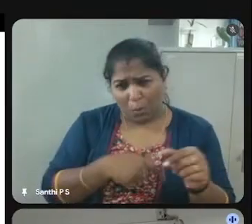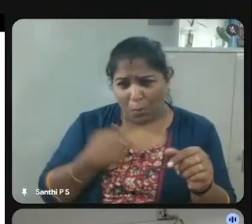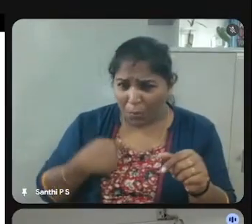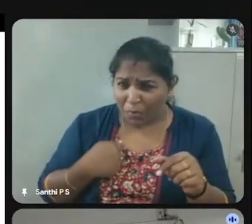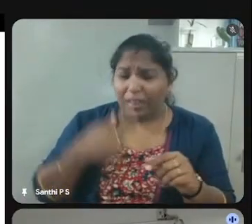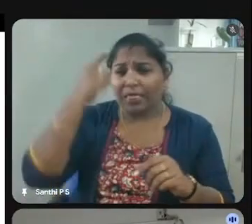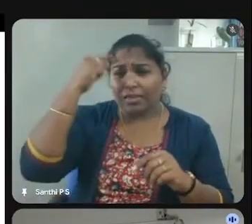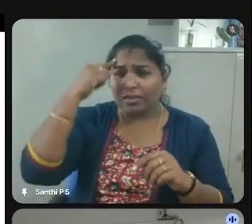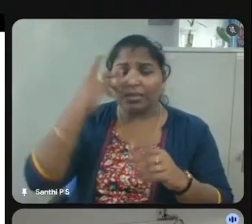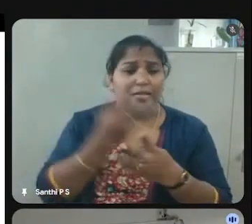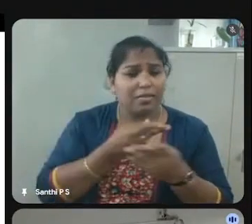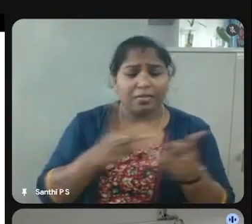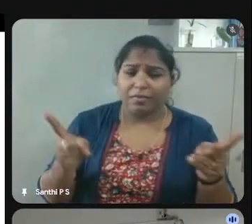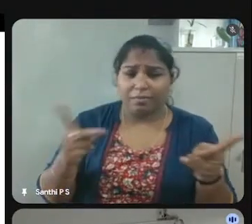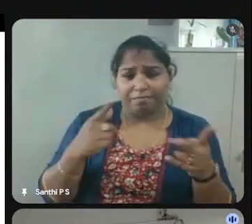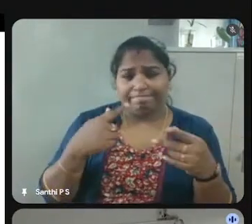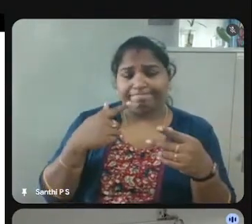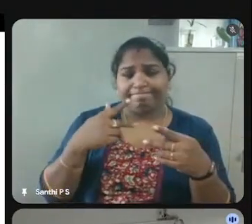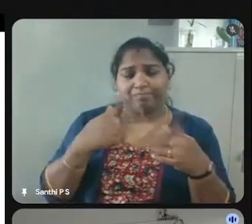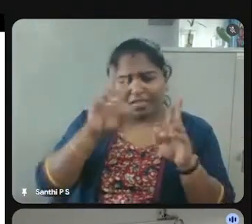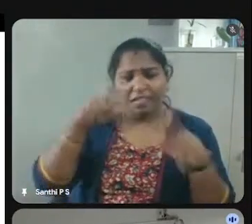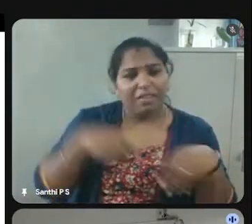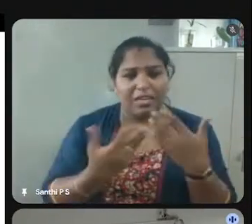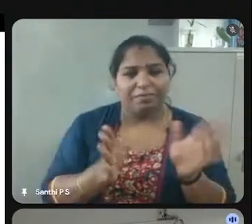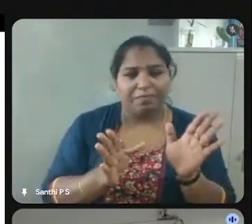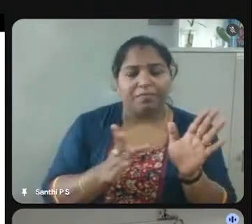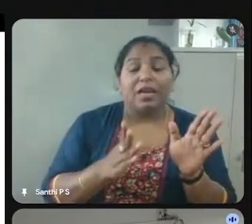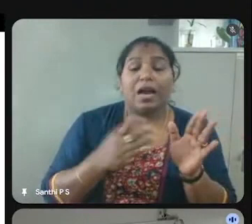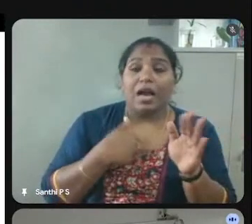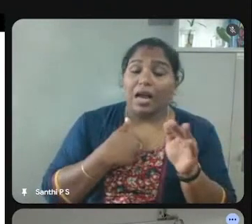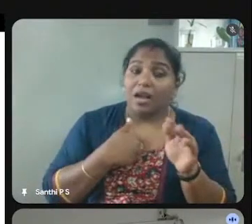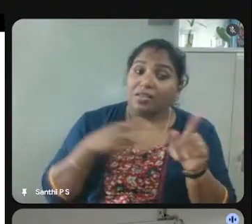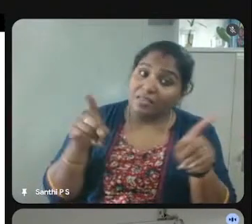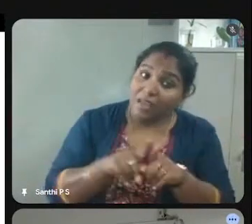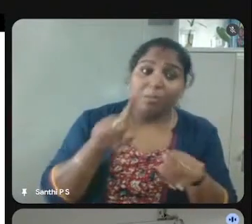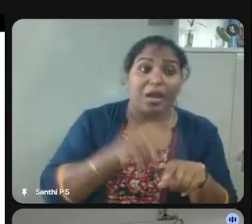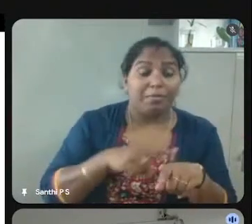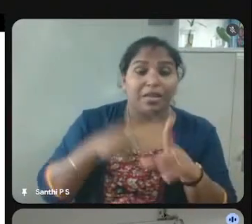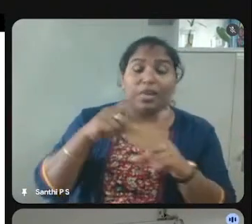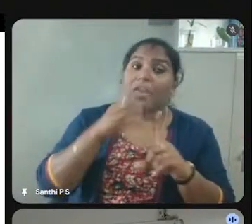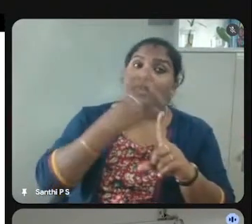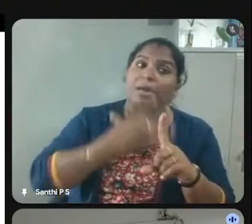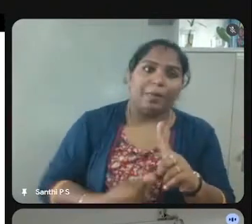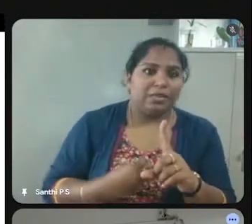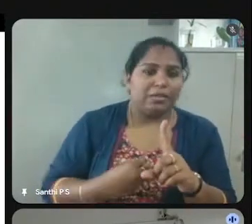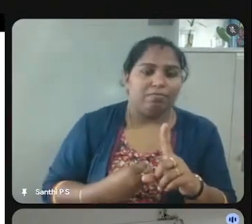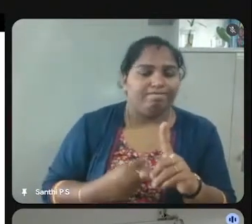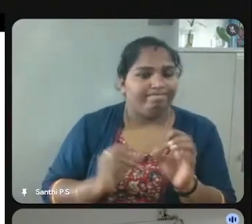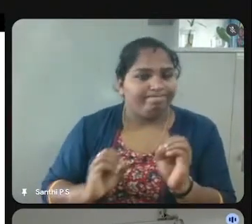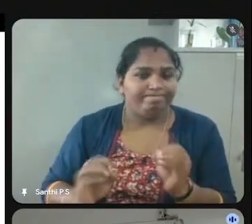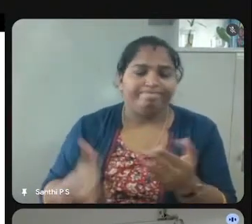അപ്പോൾ അത് ഈ പ്രൊലോങ്ഡ് ആയിട്ട് അങ്ങനെയുള്ള കാര്യങ്ങൾ നിൽക്കുമ്പോഴാണ് ഈ നമ്മൾ പറഞ്ഞ ഡിപ്രഷന്റെ ും ഒക്കെ ഇത് പോകുന്നത്. അപ്പൊ